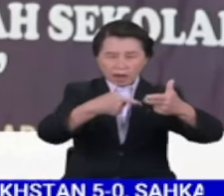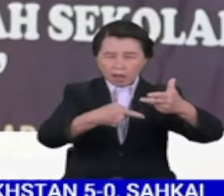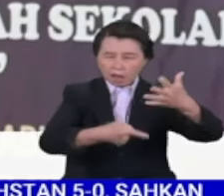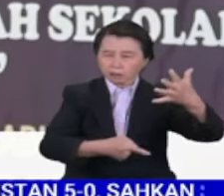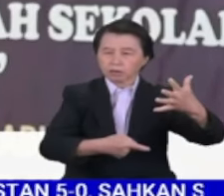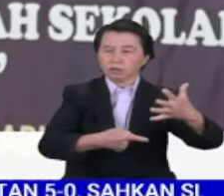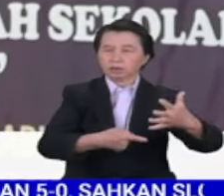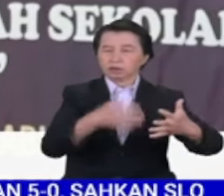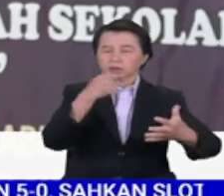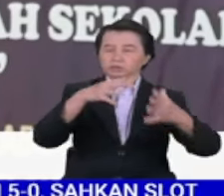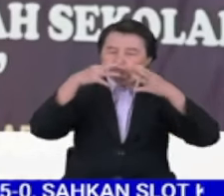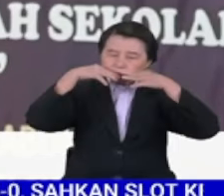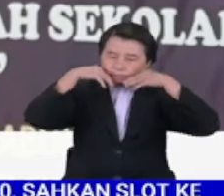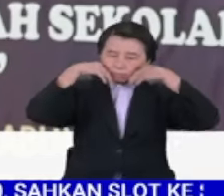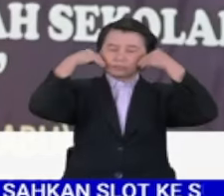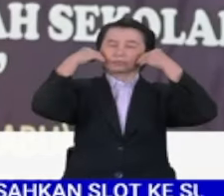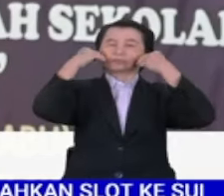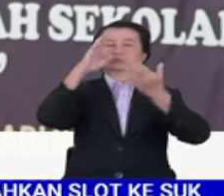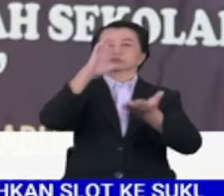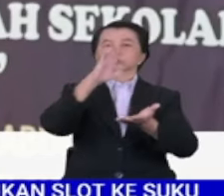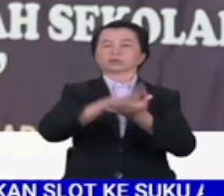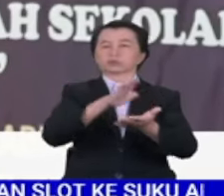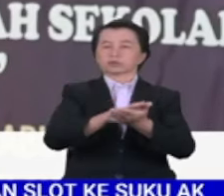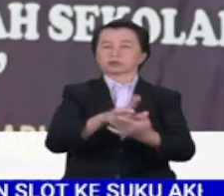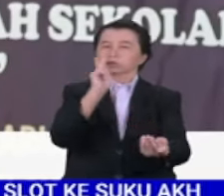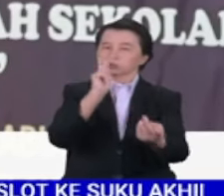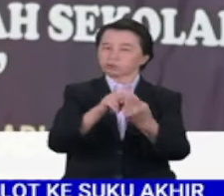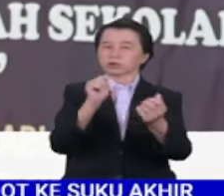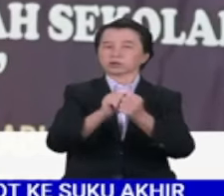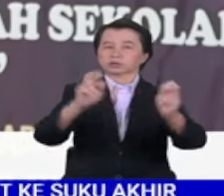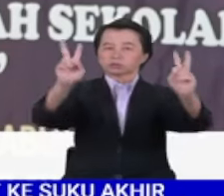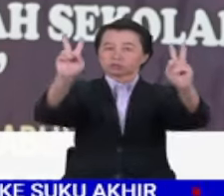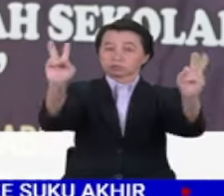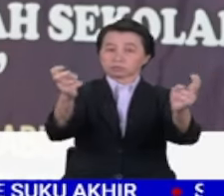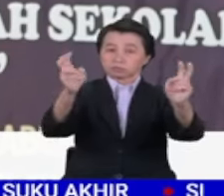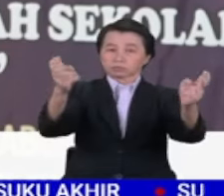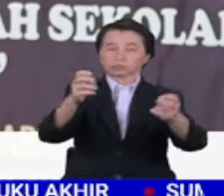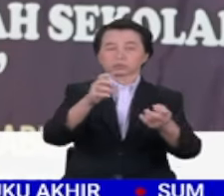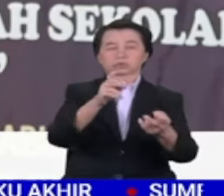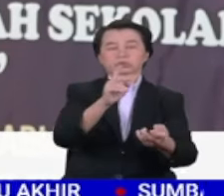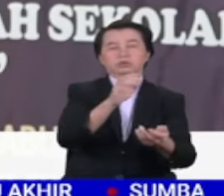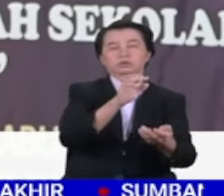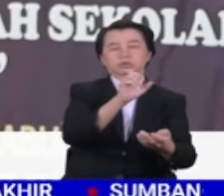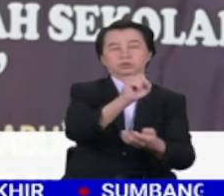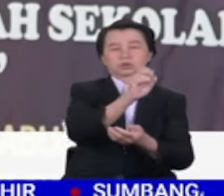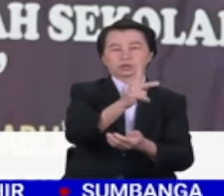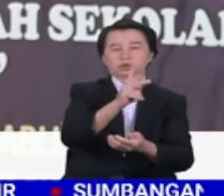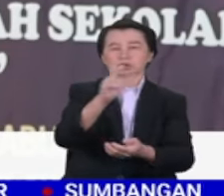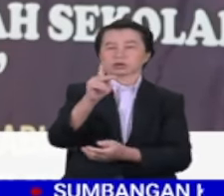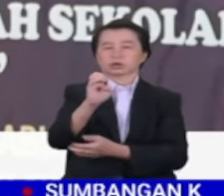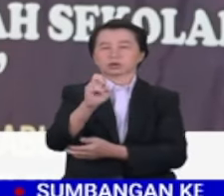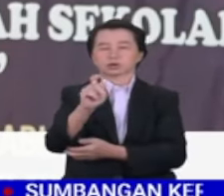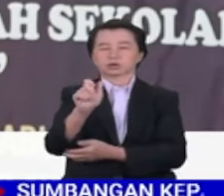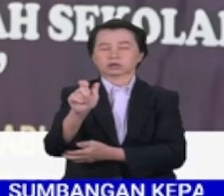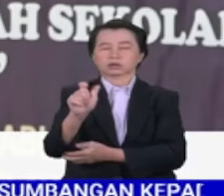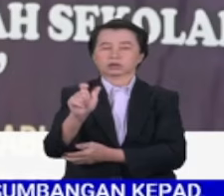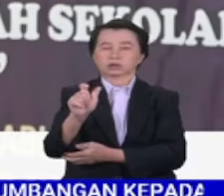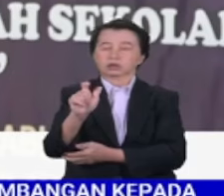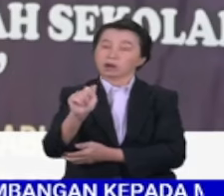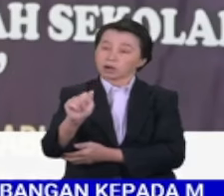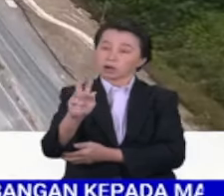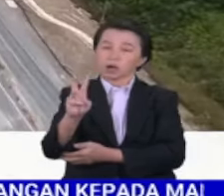menceritakan sekolah sesuai dengan slogan SD kawit Gemilang terbilang